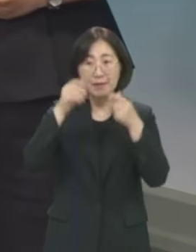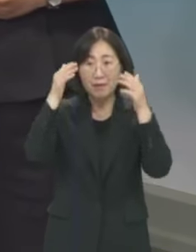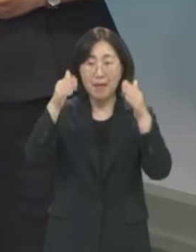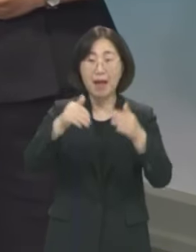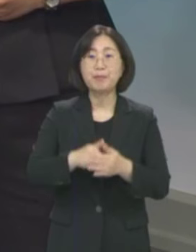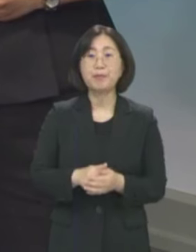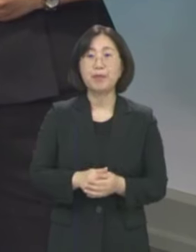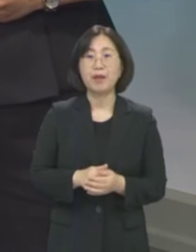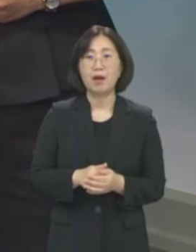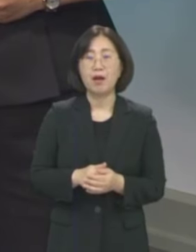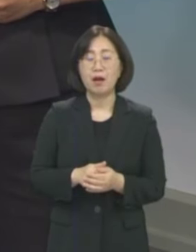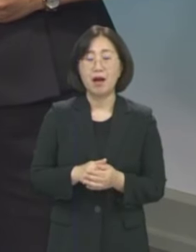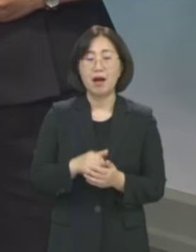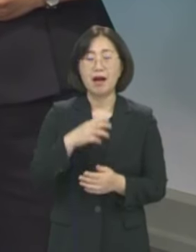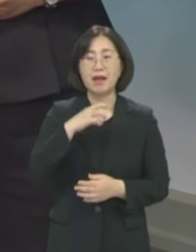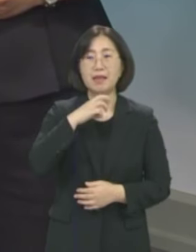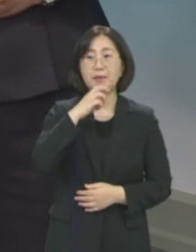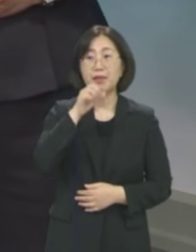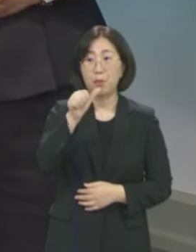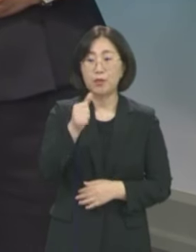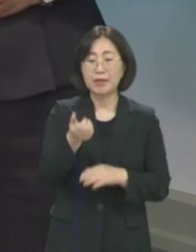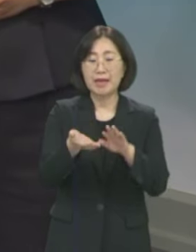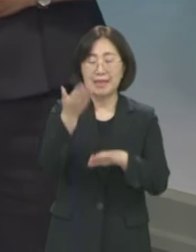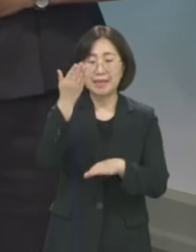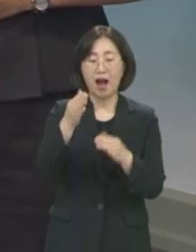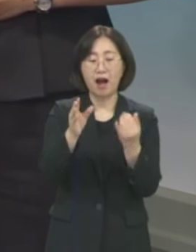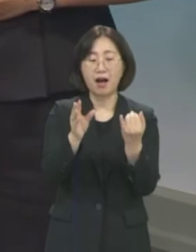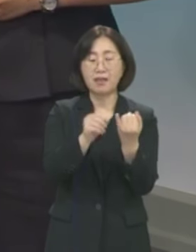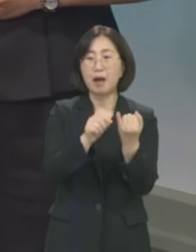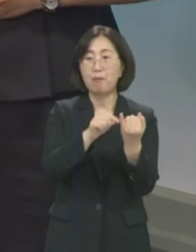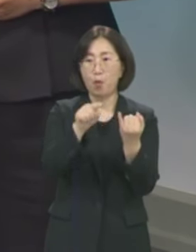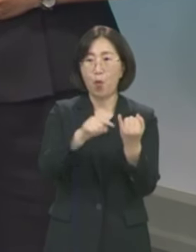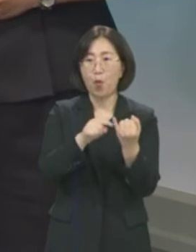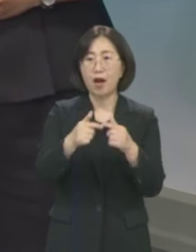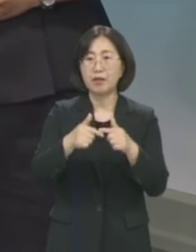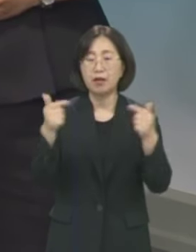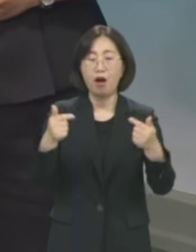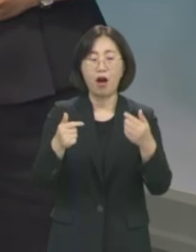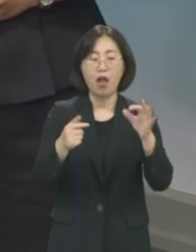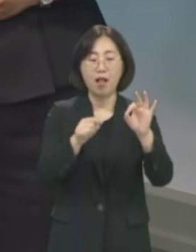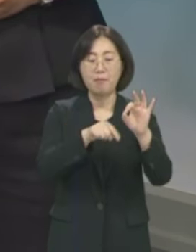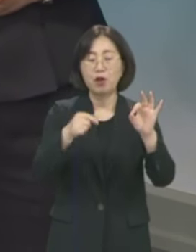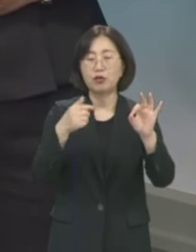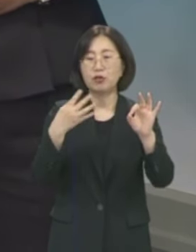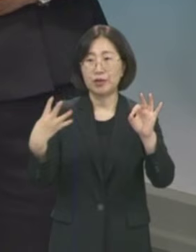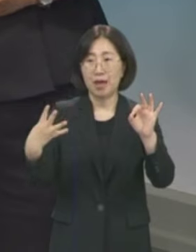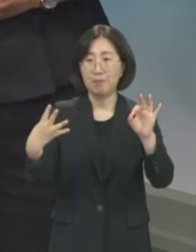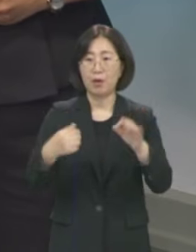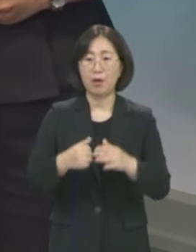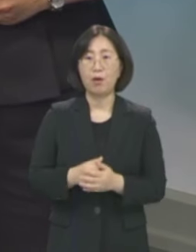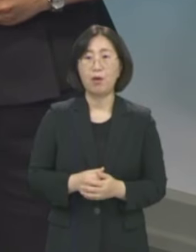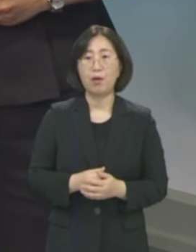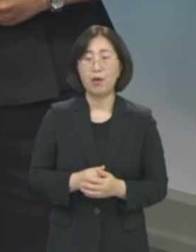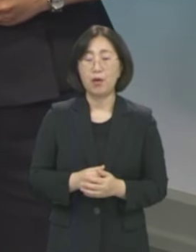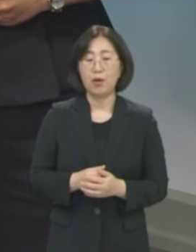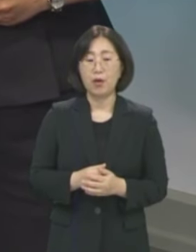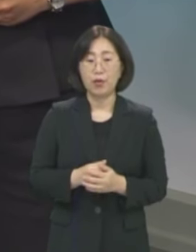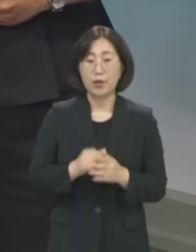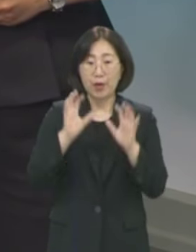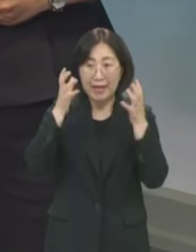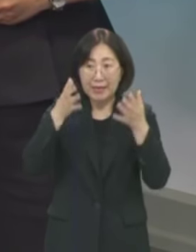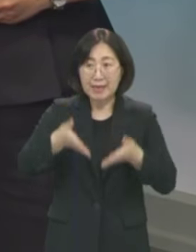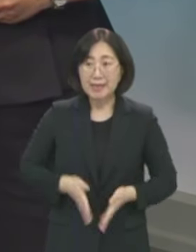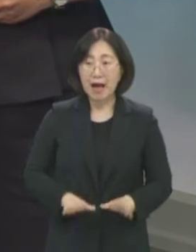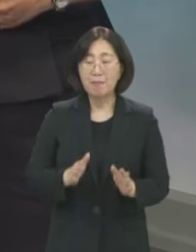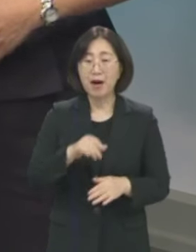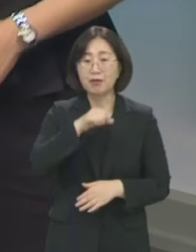산모로 분류되는 35세 이상 산모 비율이 급증해 10명 중 4명꼴입니다. 동시에 신생아 사망 원인 1위로